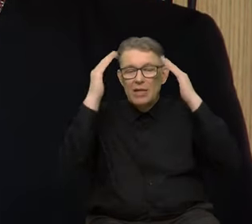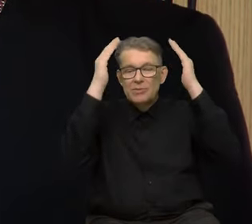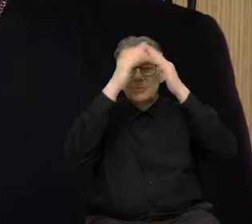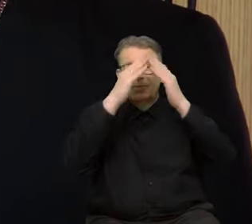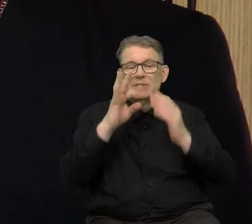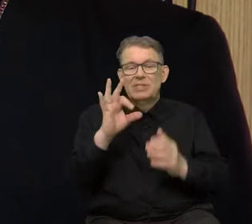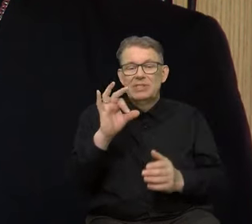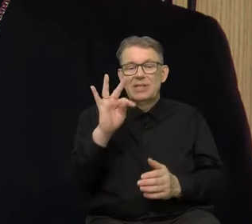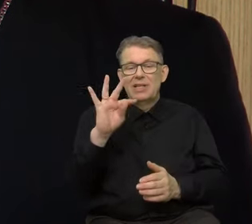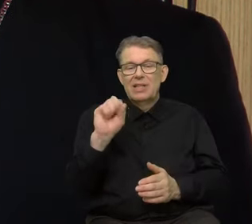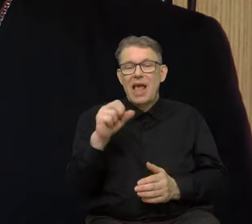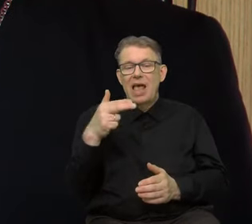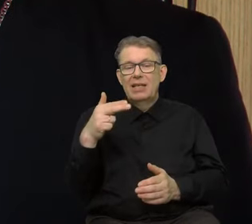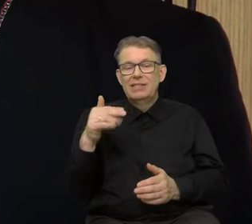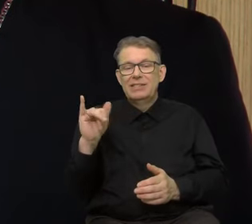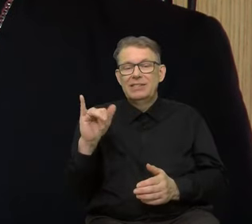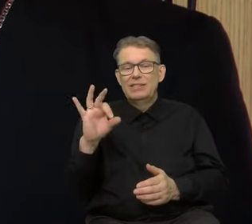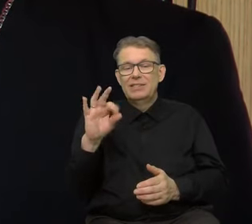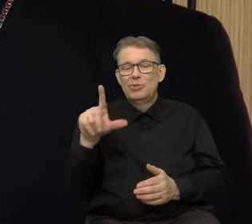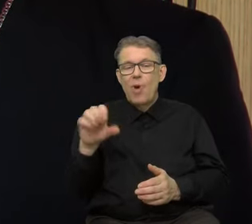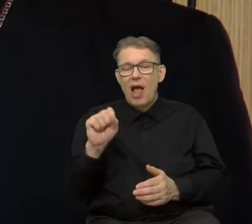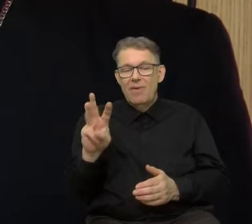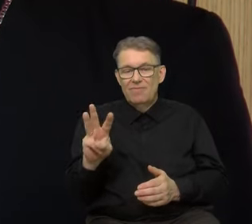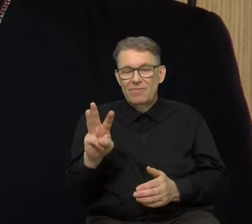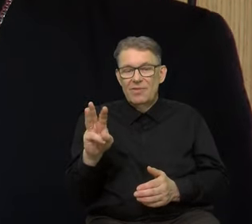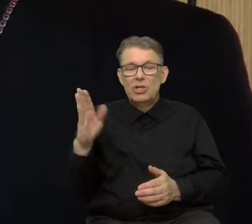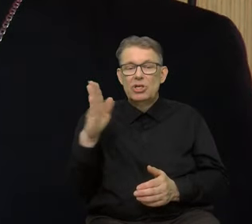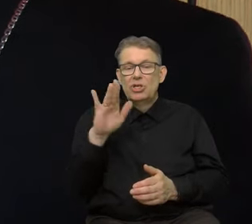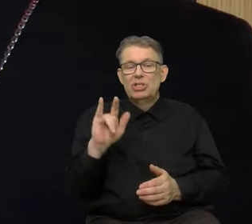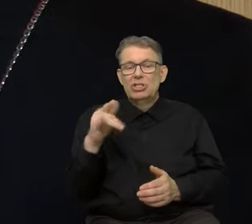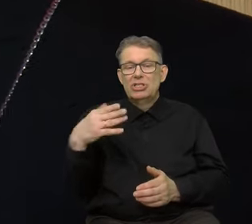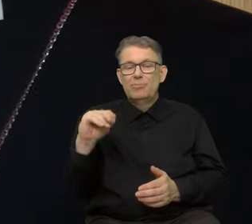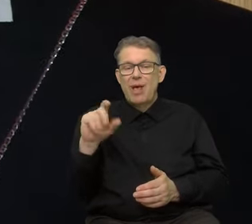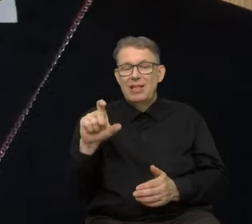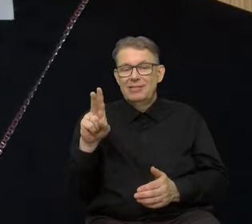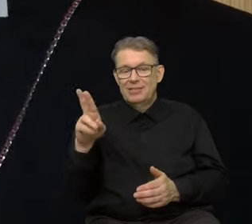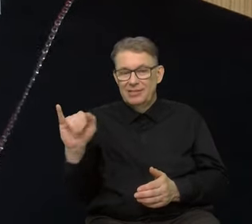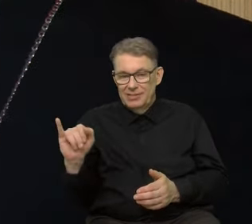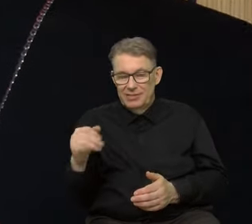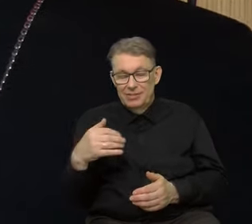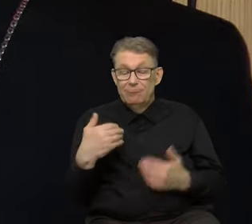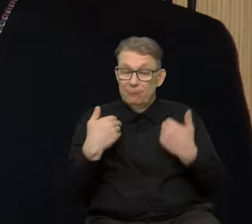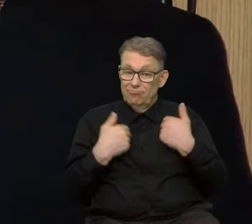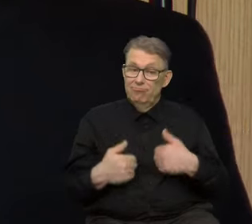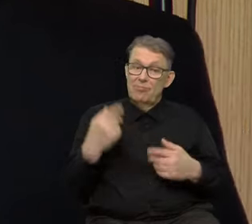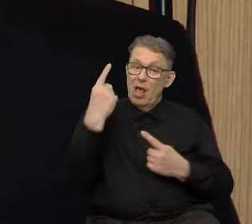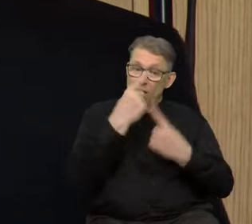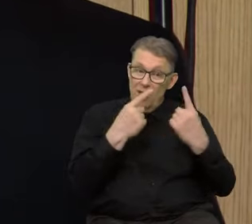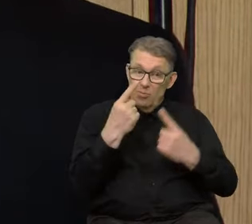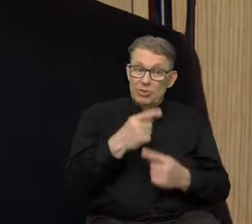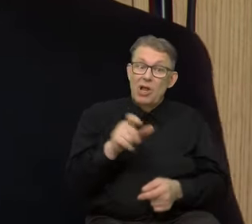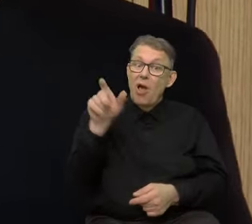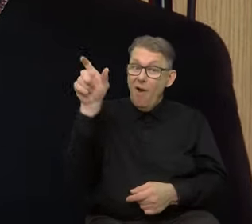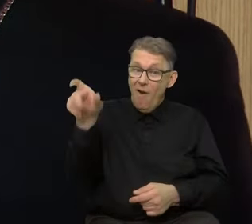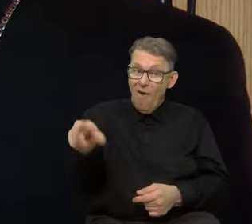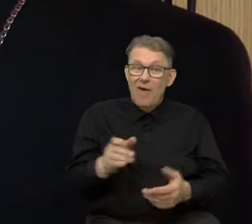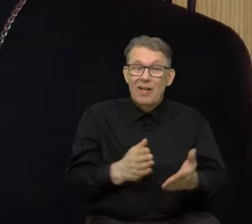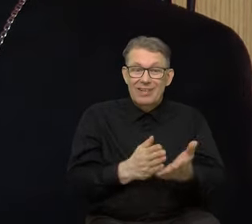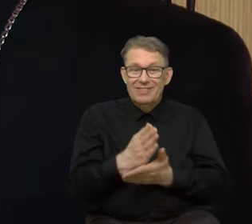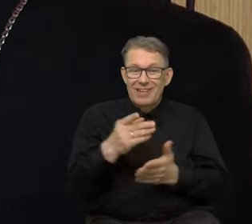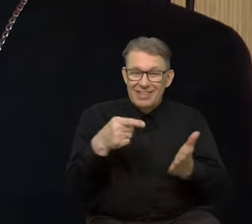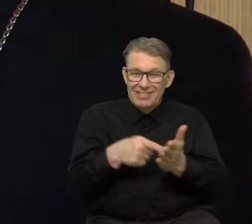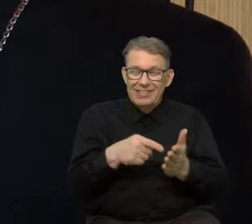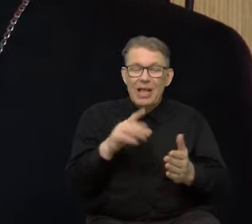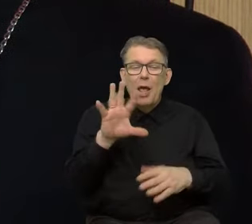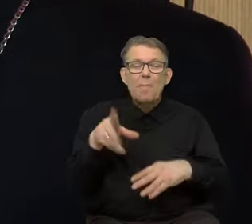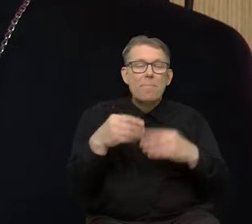arcybiskupa Stanisława Szymeckiego. I myślę, że on przez te